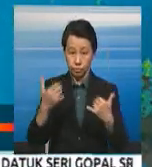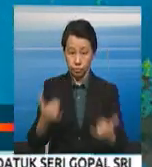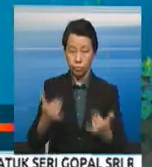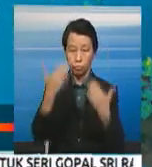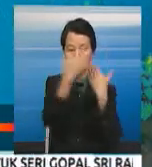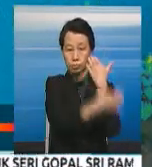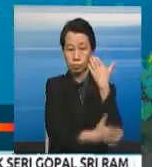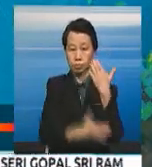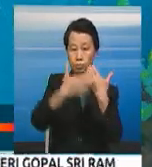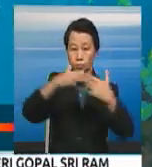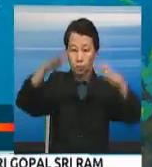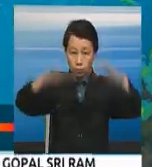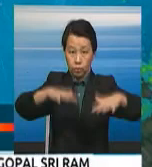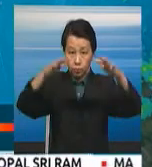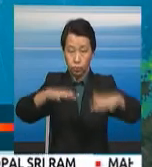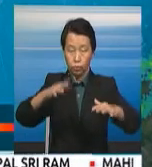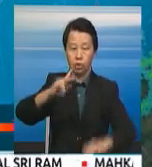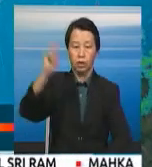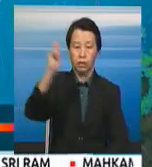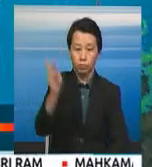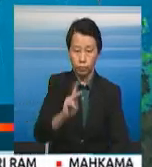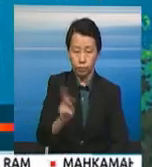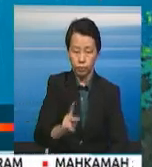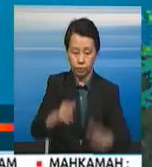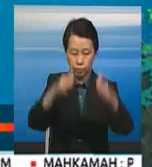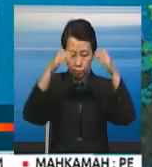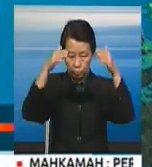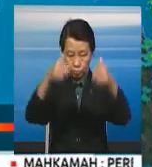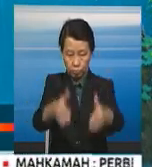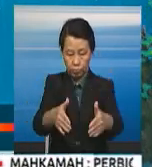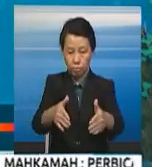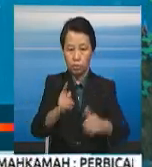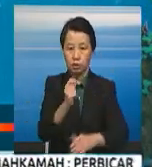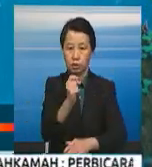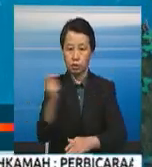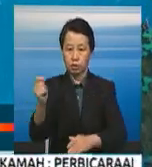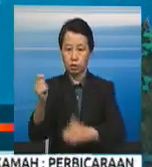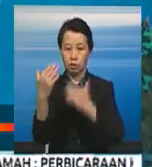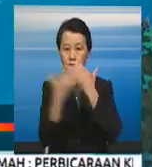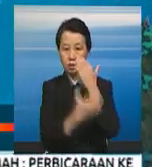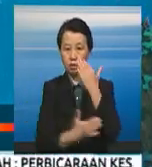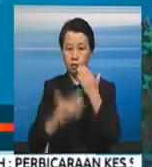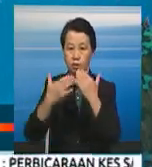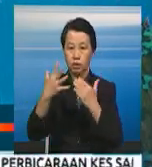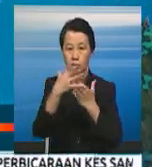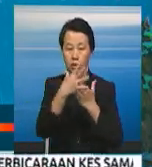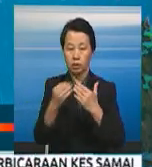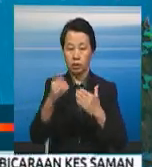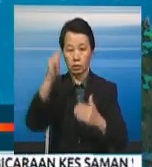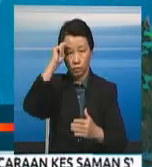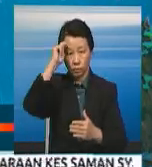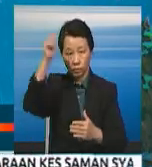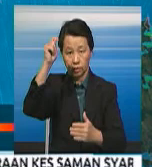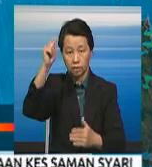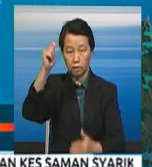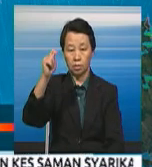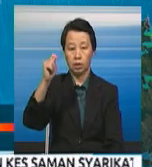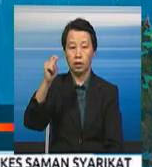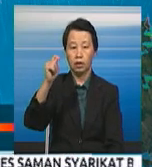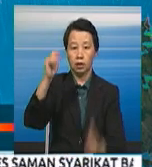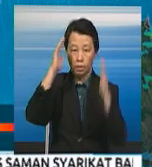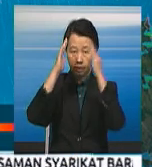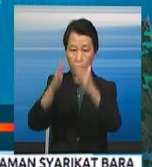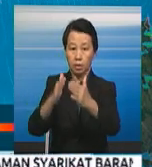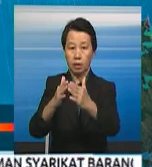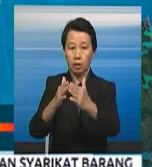Semenanjung Malaysia, hujan berserta ribut petir lebih tertumpu di pantai timur Semenanjung Malaysia, di negeri Terengganu, di negeri